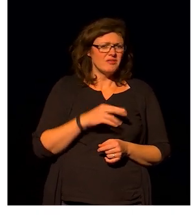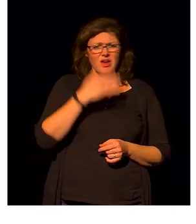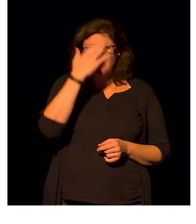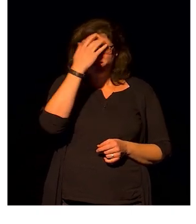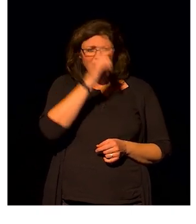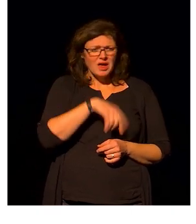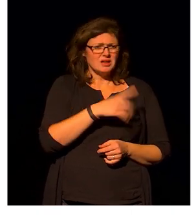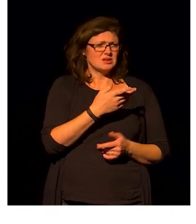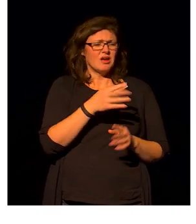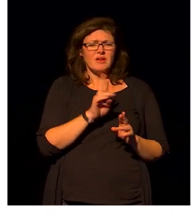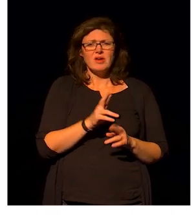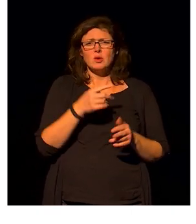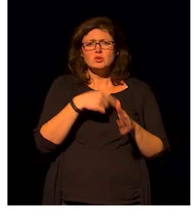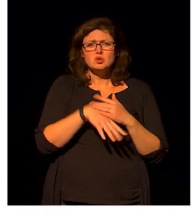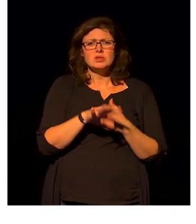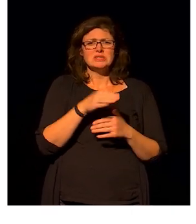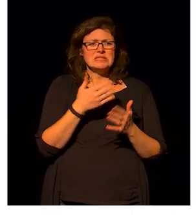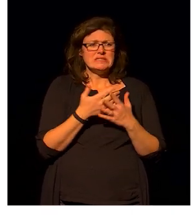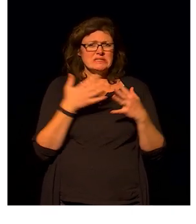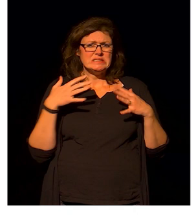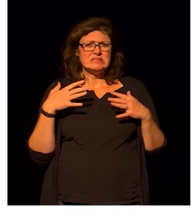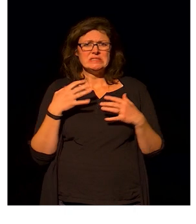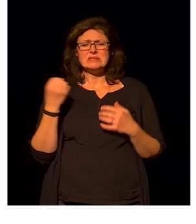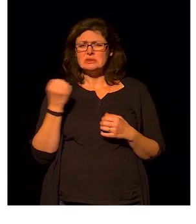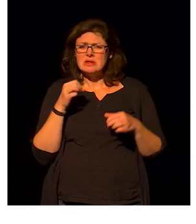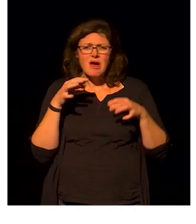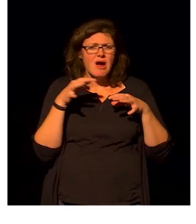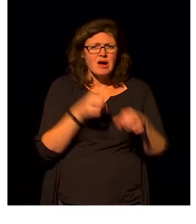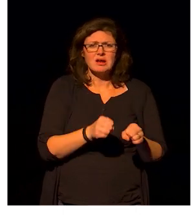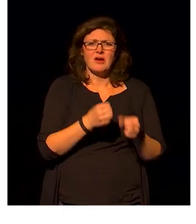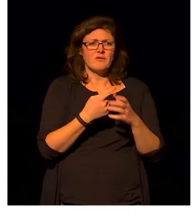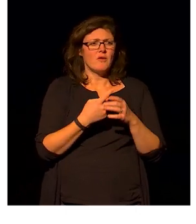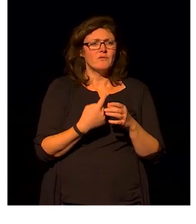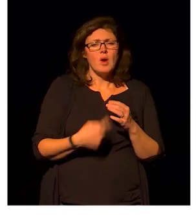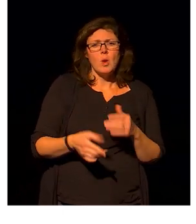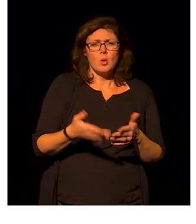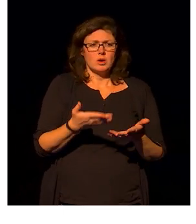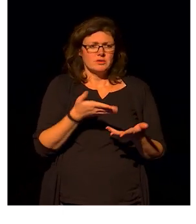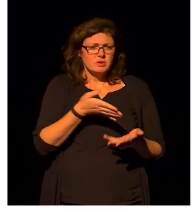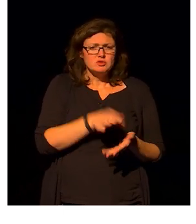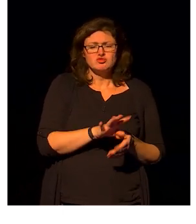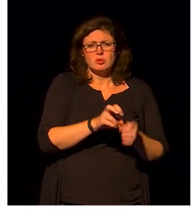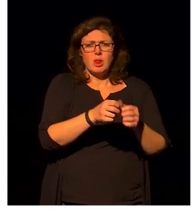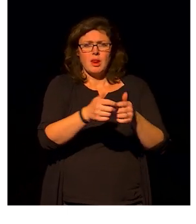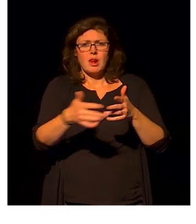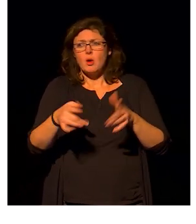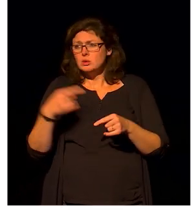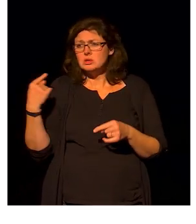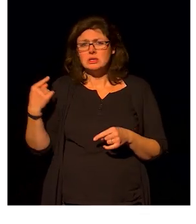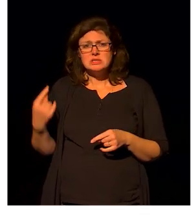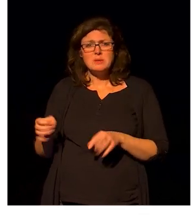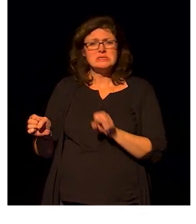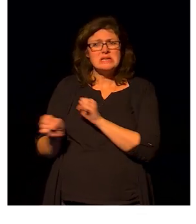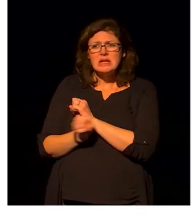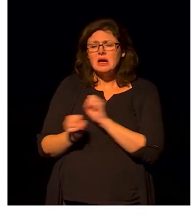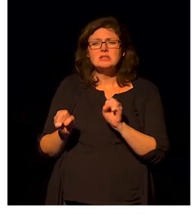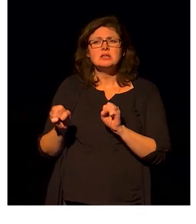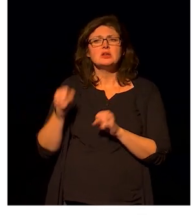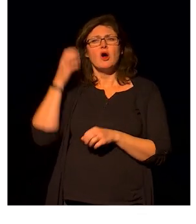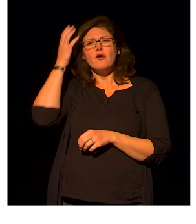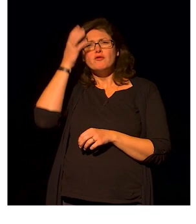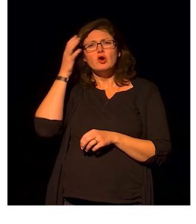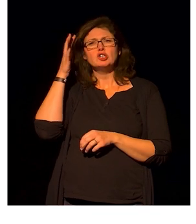hat bei diesem Massaker und er könne sich keine Regierung, keine